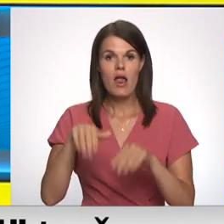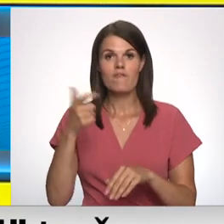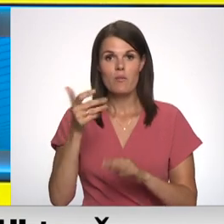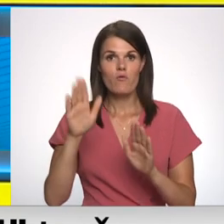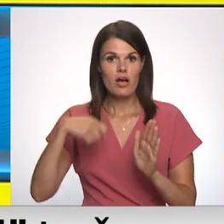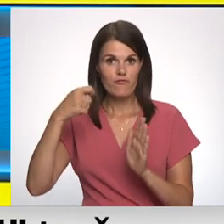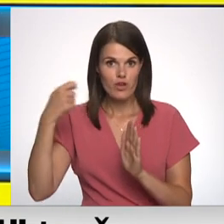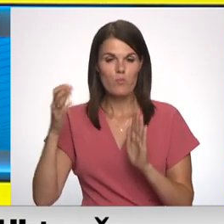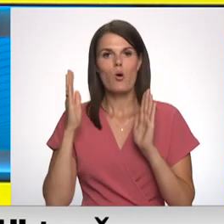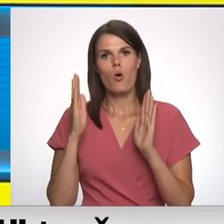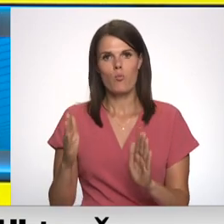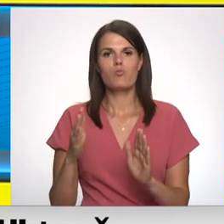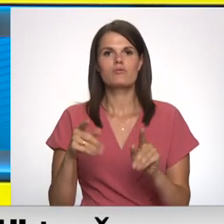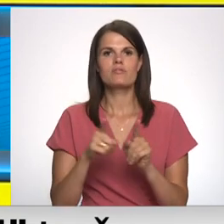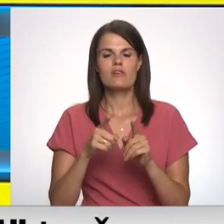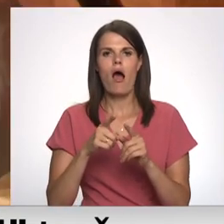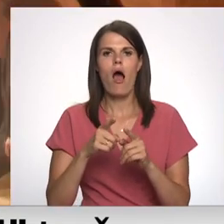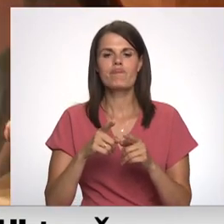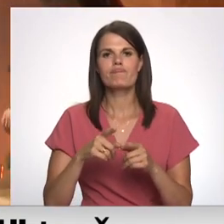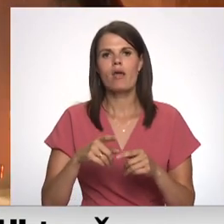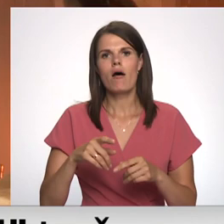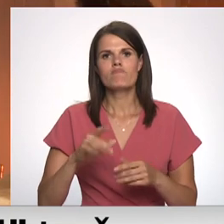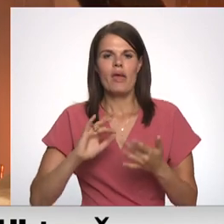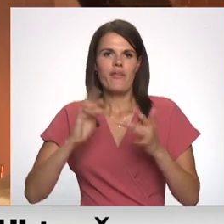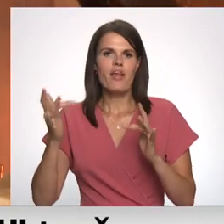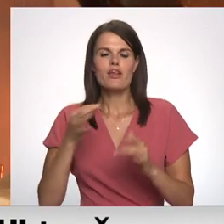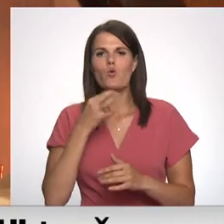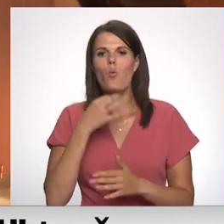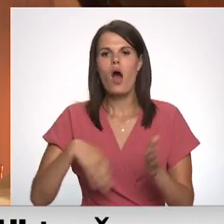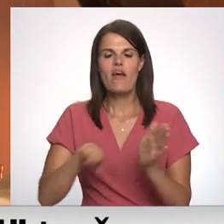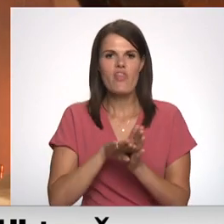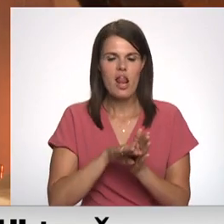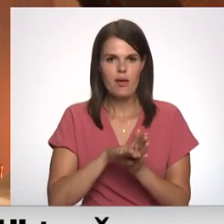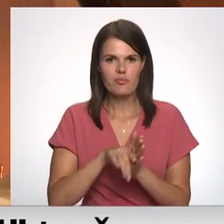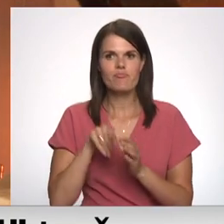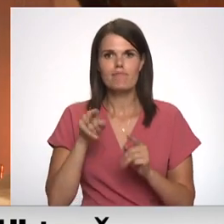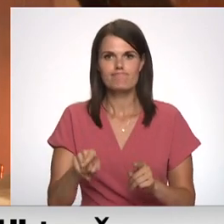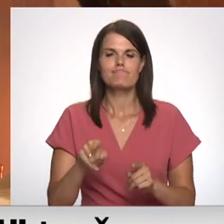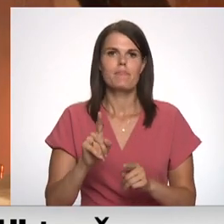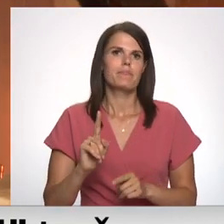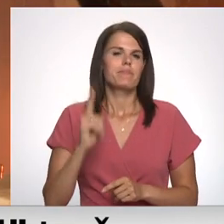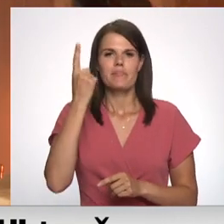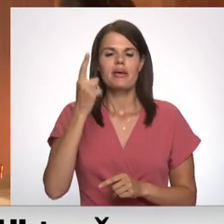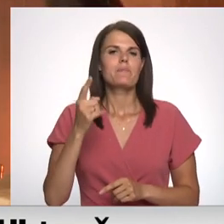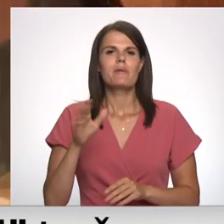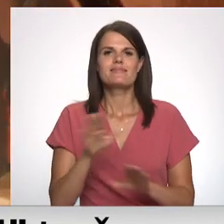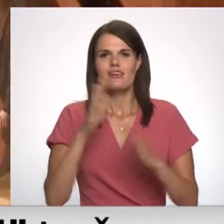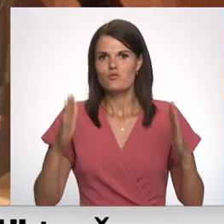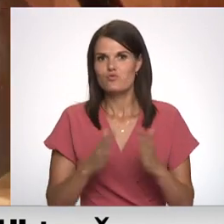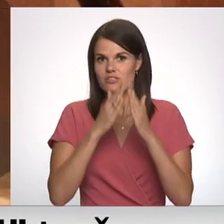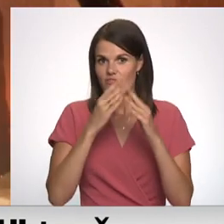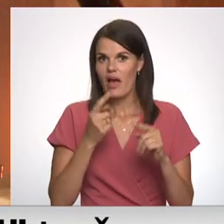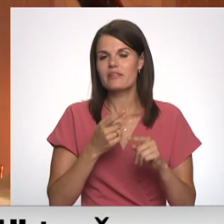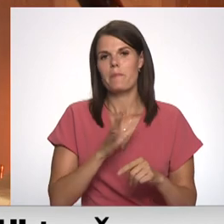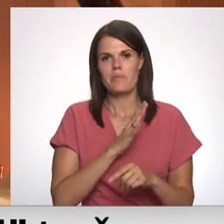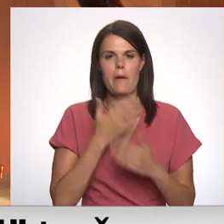par virtuāla kora dalībniekiem. Pirmie dziedāšanas svētki tapa pateicoties uzņēmīgiem latviešiem. Pateicoties dziedāšanas